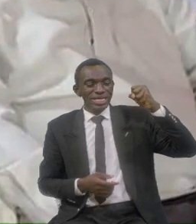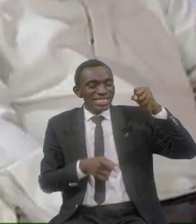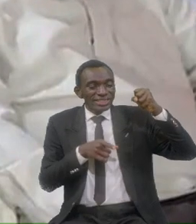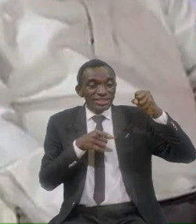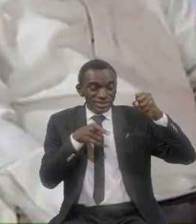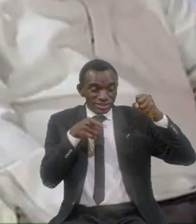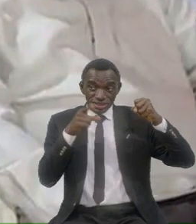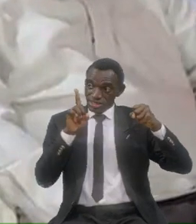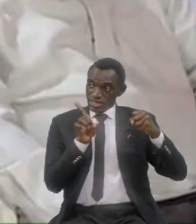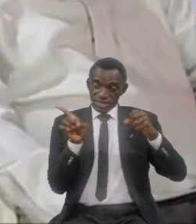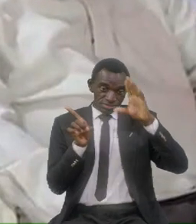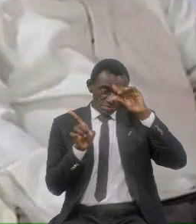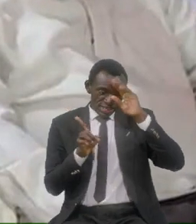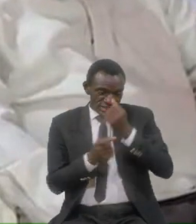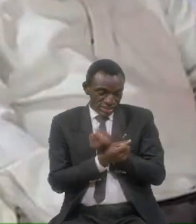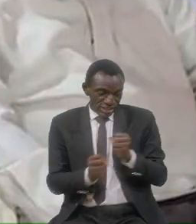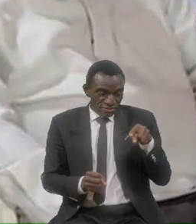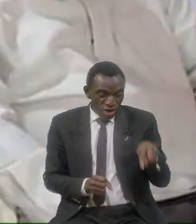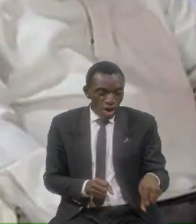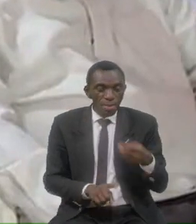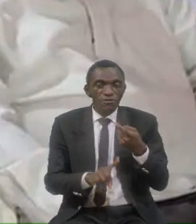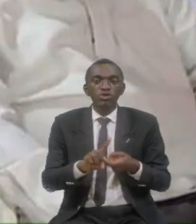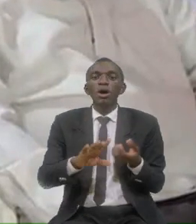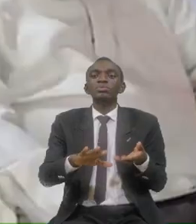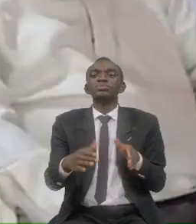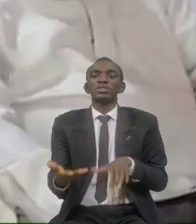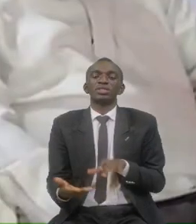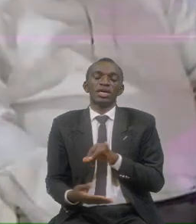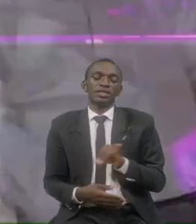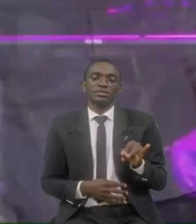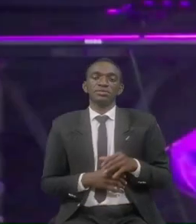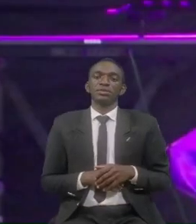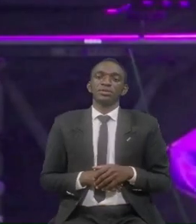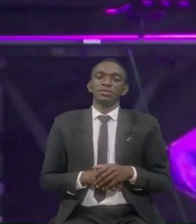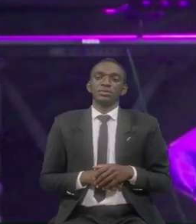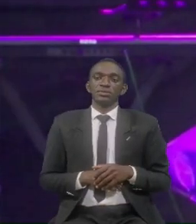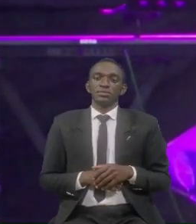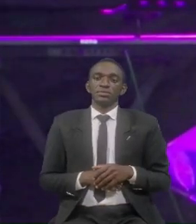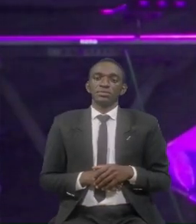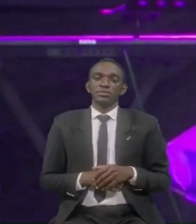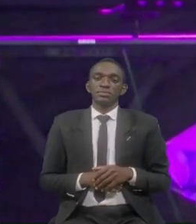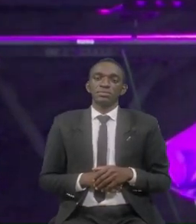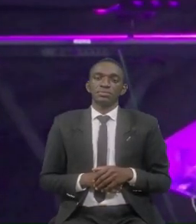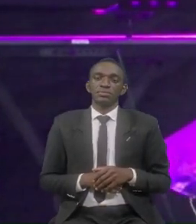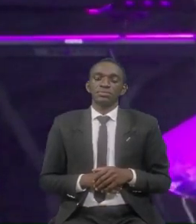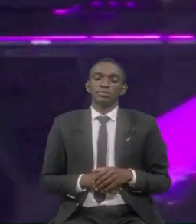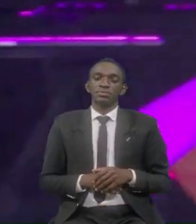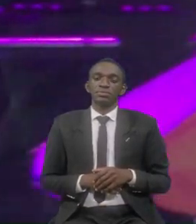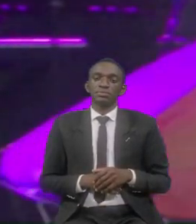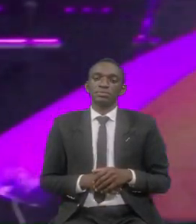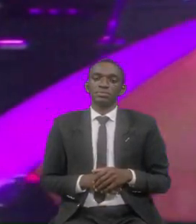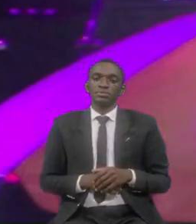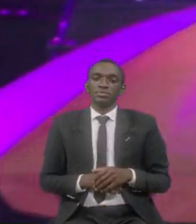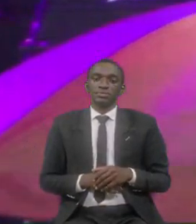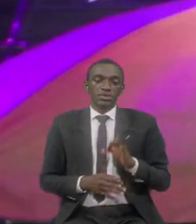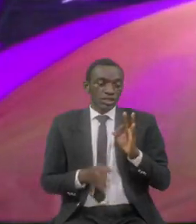sa kamatayon. If that drowning man still stays there. Og ang kanang hapit na malumos nga tawo kung magpabilin siya dito. And the man